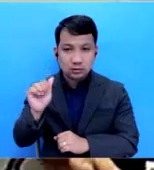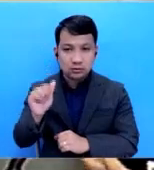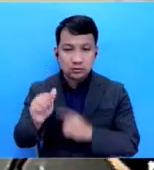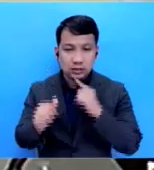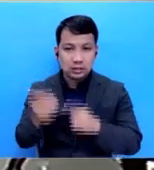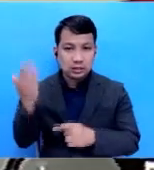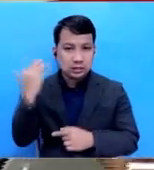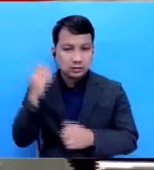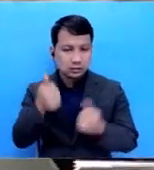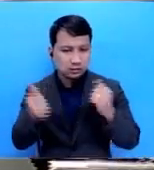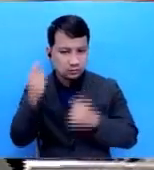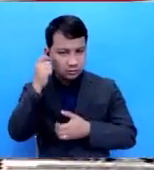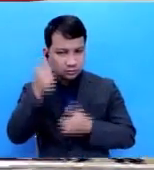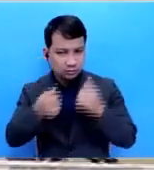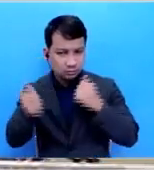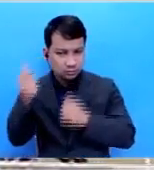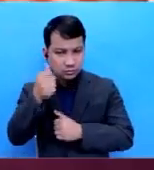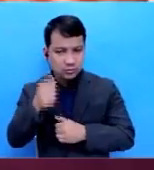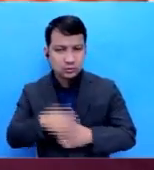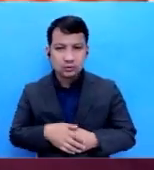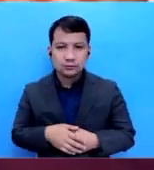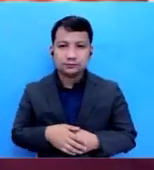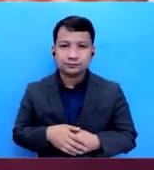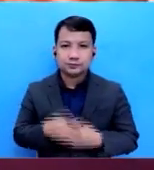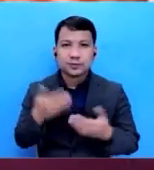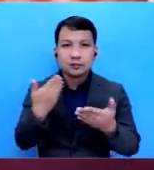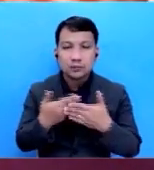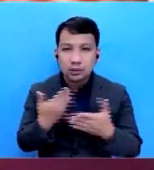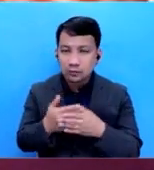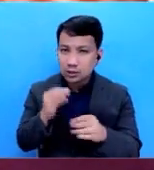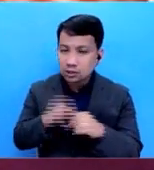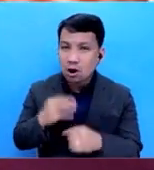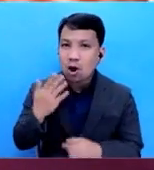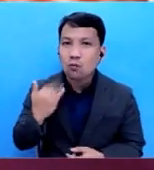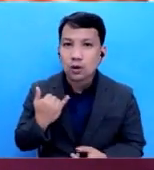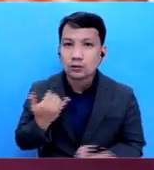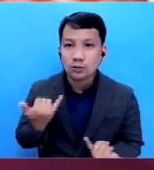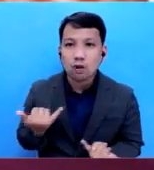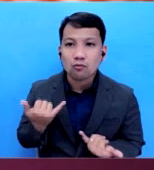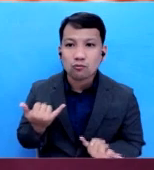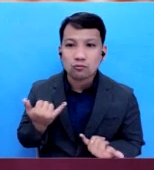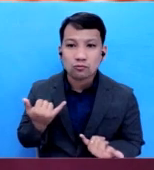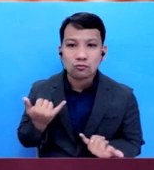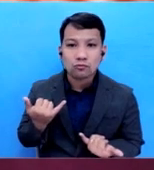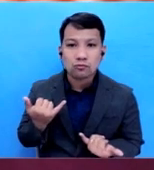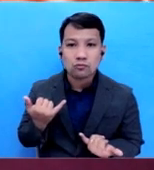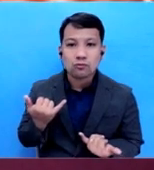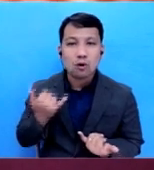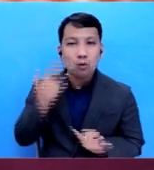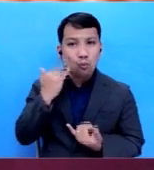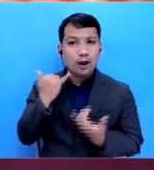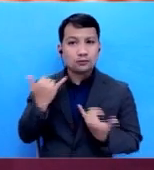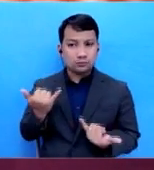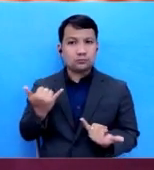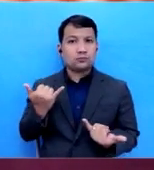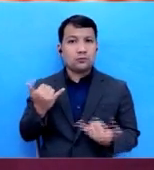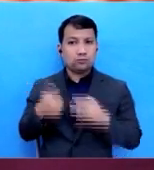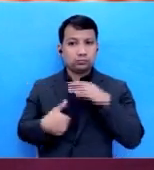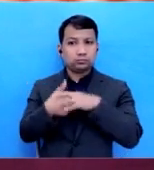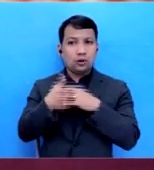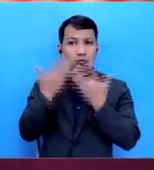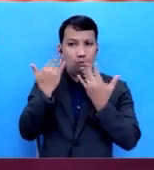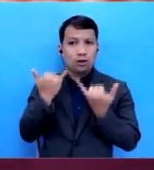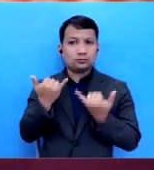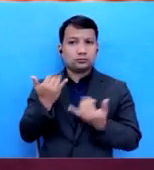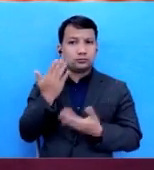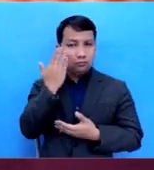dating kalihim. Na malapit ng eleksyon, bakit ngayong eleksyon lamang, siya sumulpot?